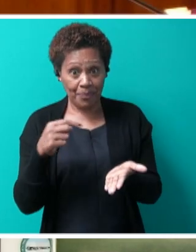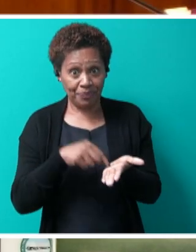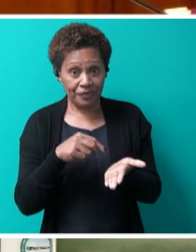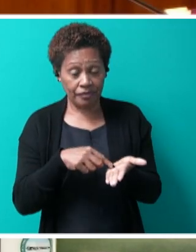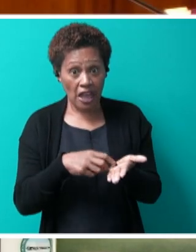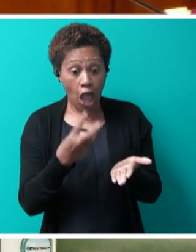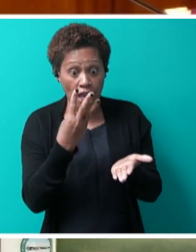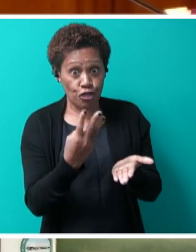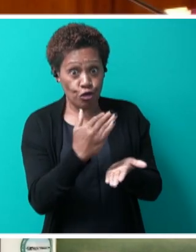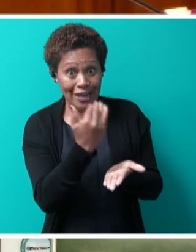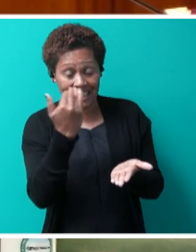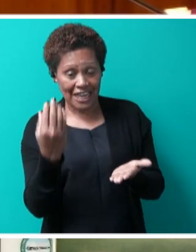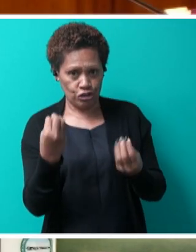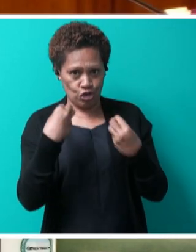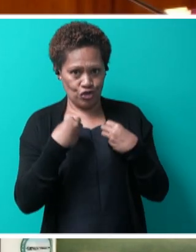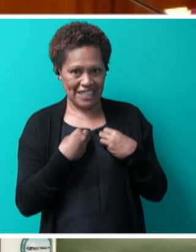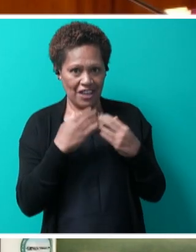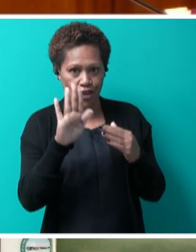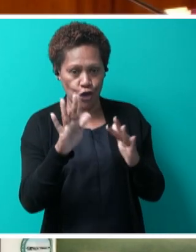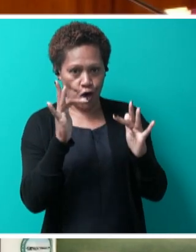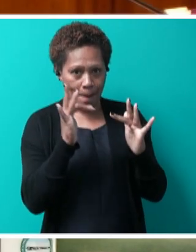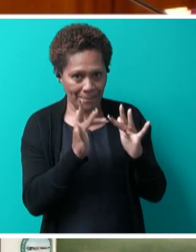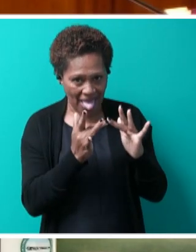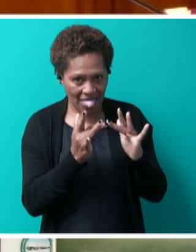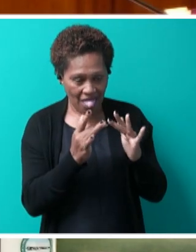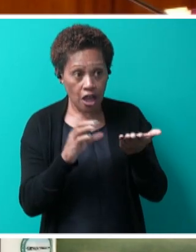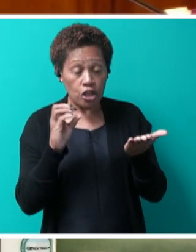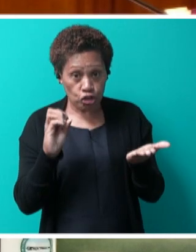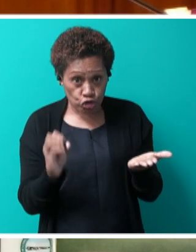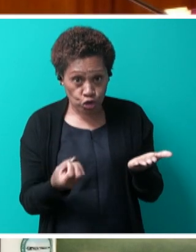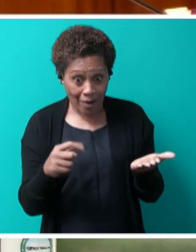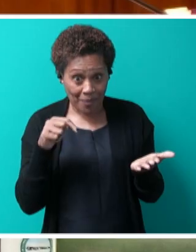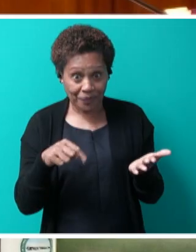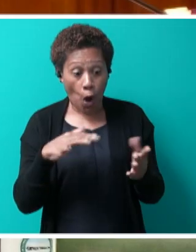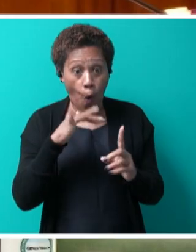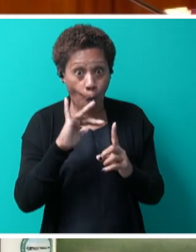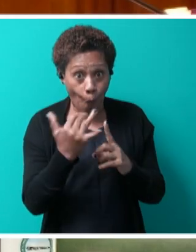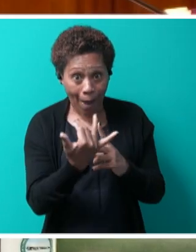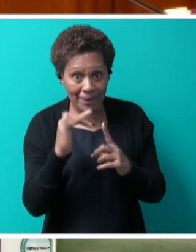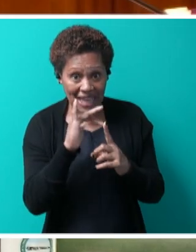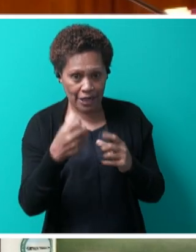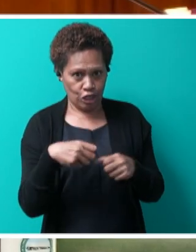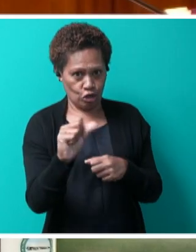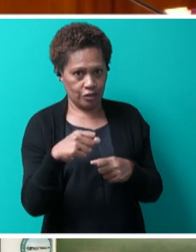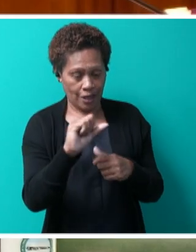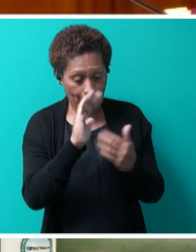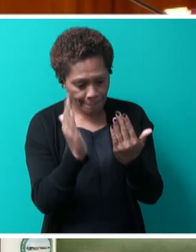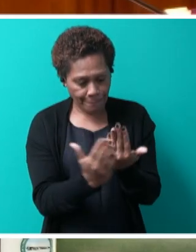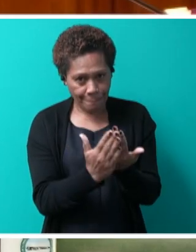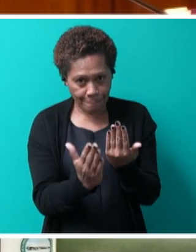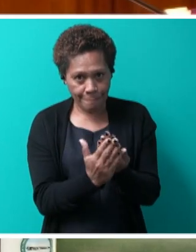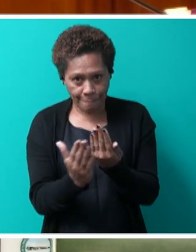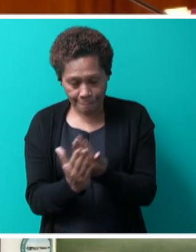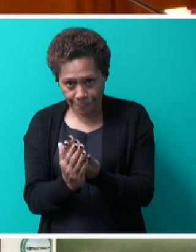na leni bunwa tega bu mera raw mai na buku neto pagkain taga neto website. Membiu kira kina bi karando subi bondo mai